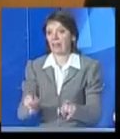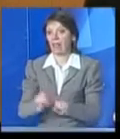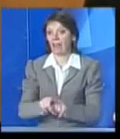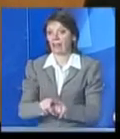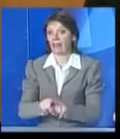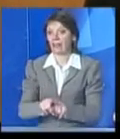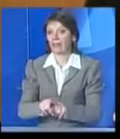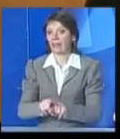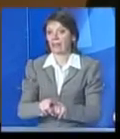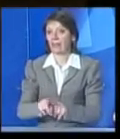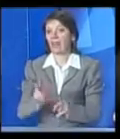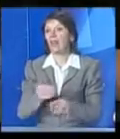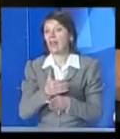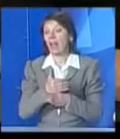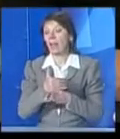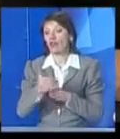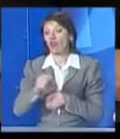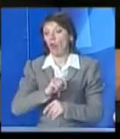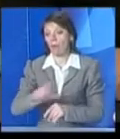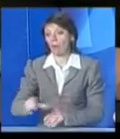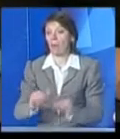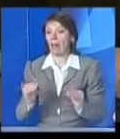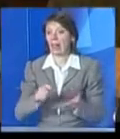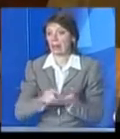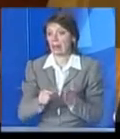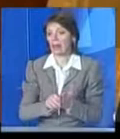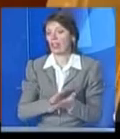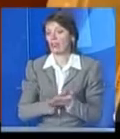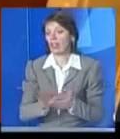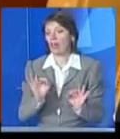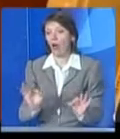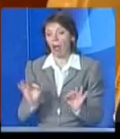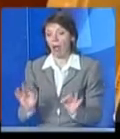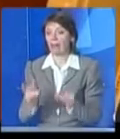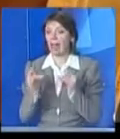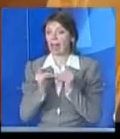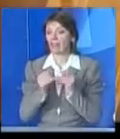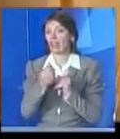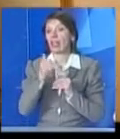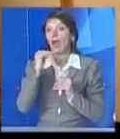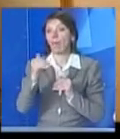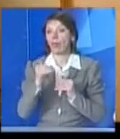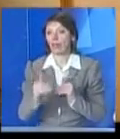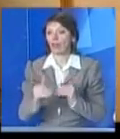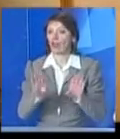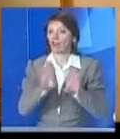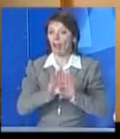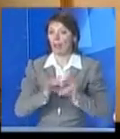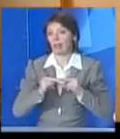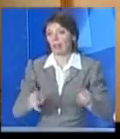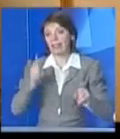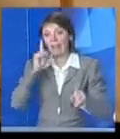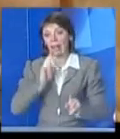на серці, і так далі пишу. Маленька кімната, чиста і охайна, ліжко, кілька поличок, шафа і стіл. Тут